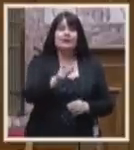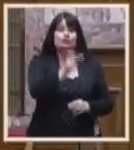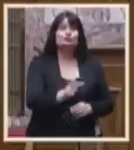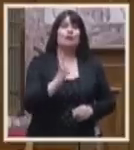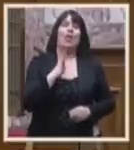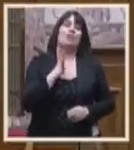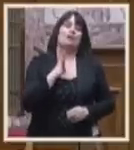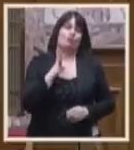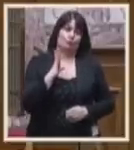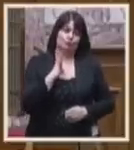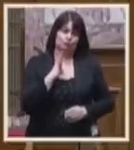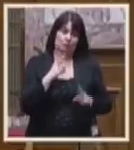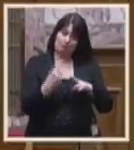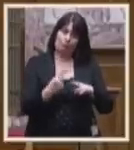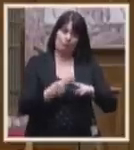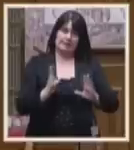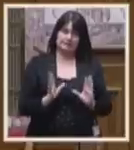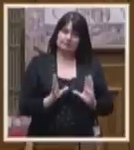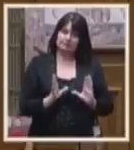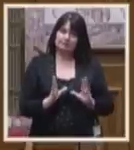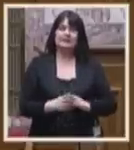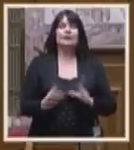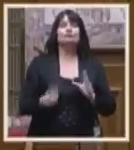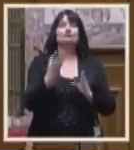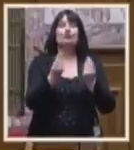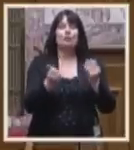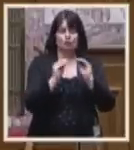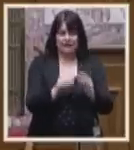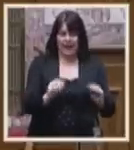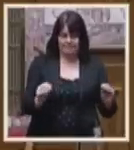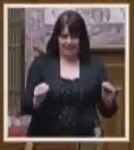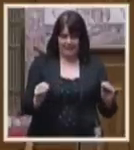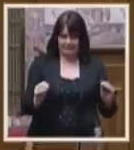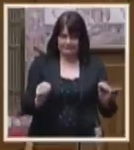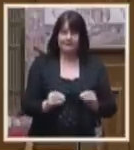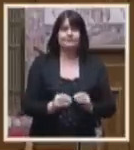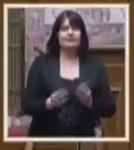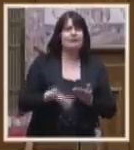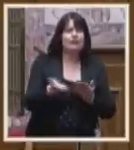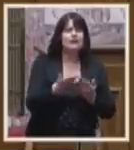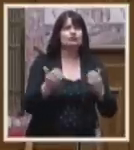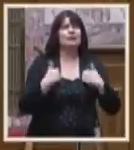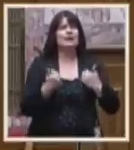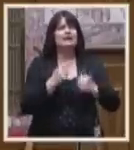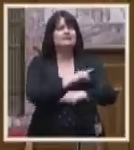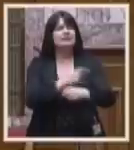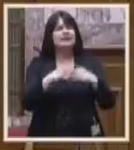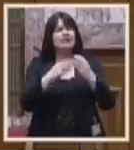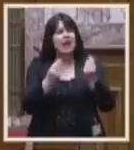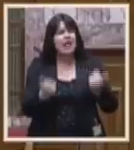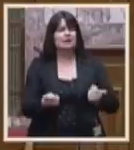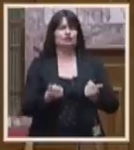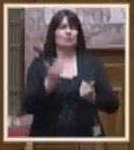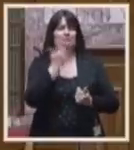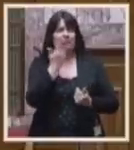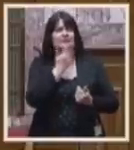κεφάλαιο της χώρας μας, ξεκινώντας με ένα νέο σύστημα εκπαίδευσης που προάγει δεξιότητες, ταλέντα μαθητών και σπουδαστών